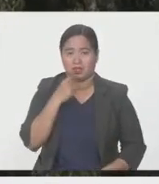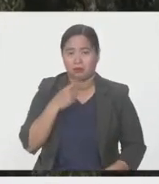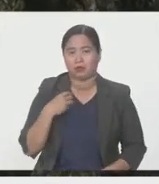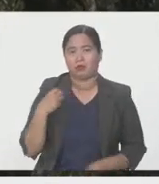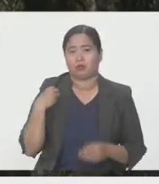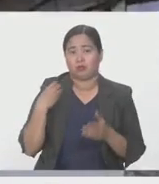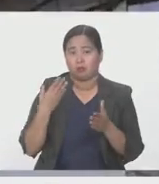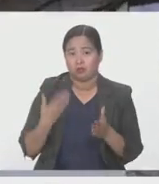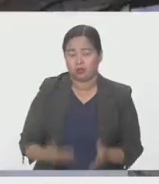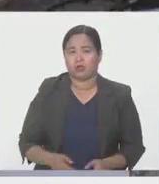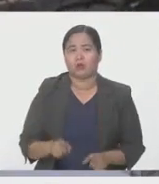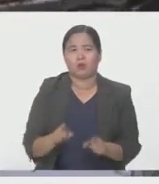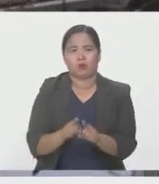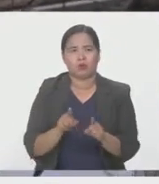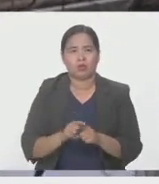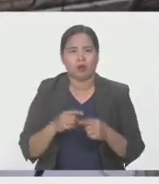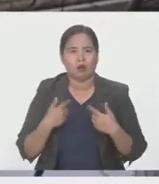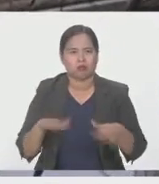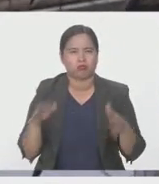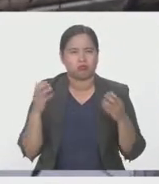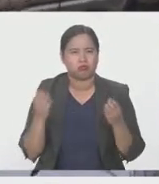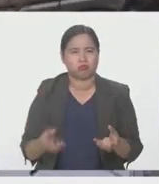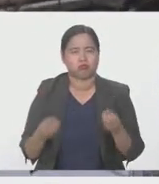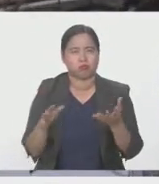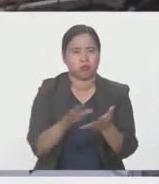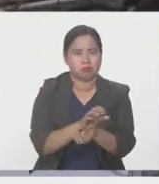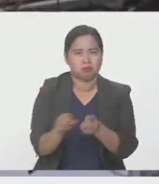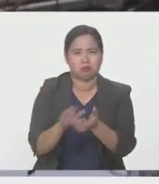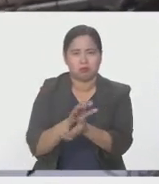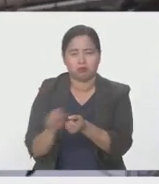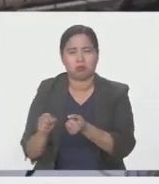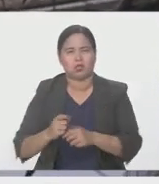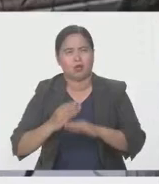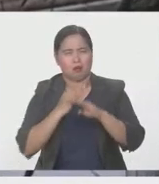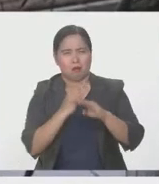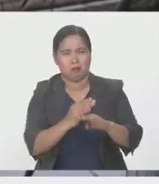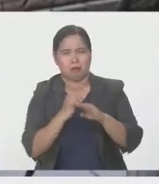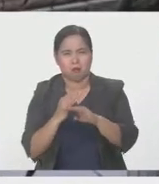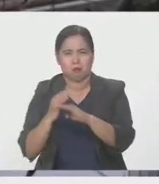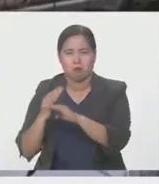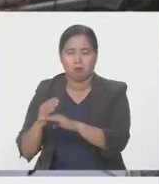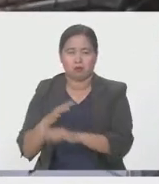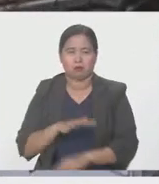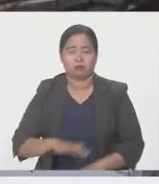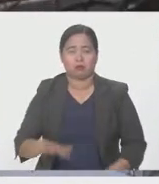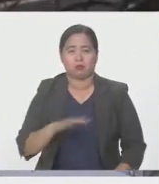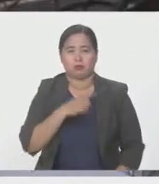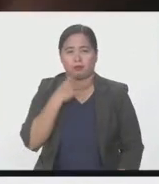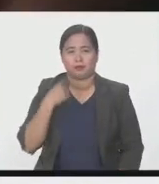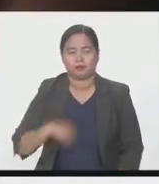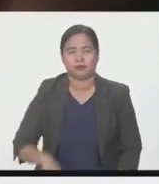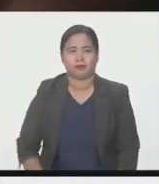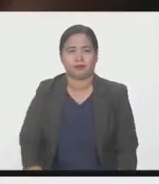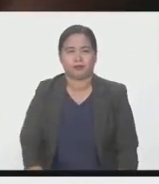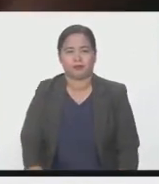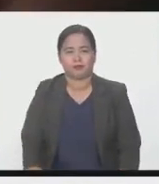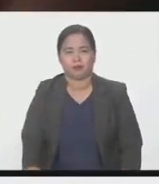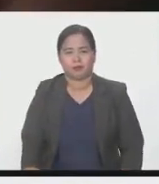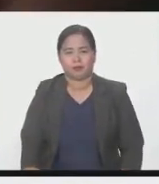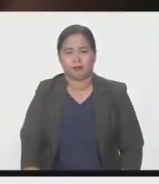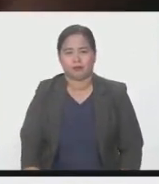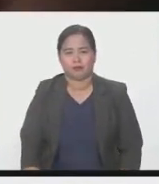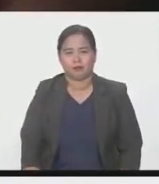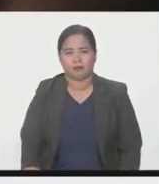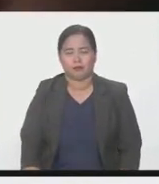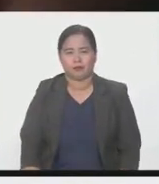The ministry had said that it had destroyed dozens of other Ukrainian drones in several regions within Russia. Объяснение очень